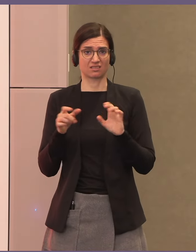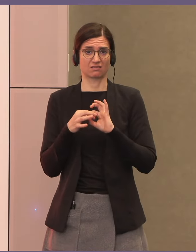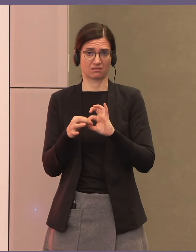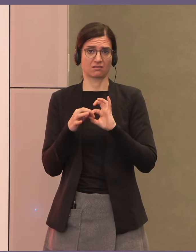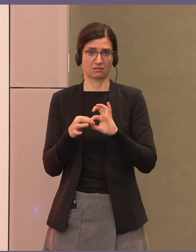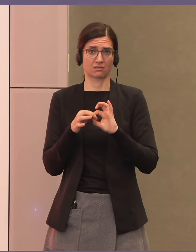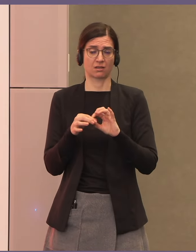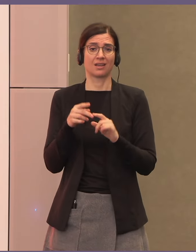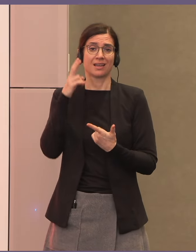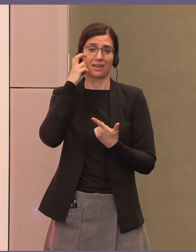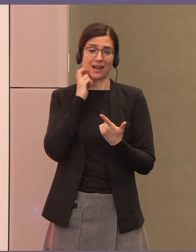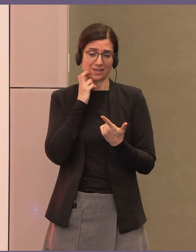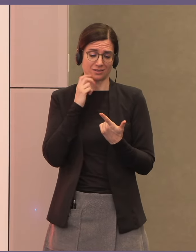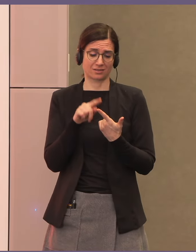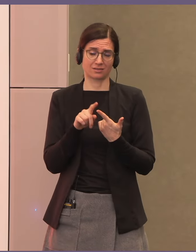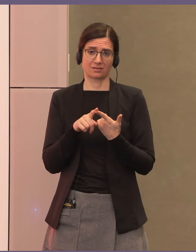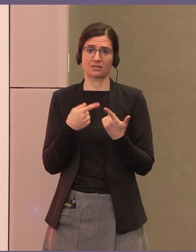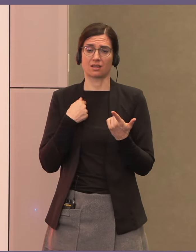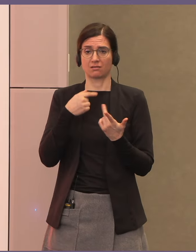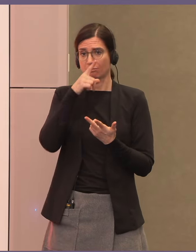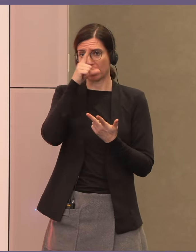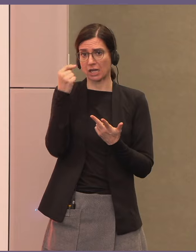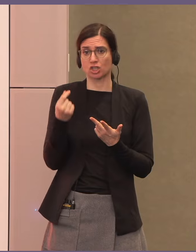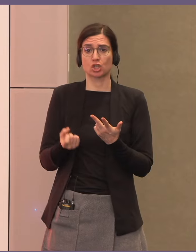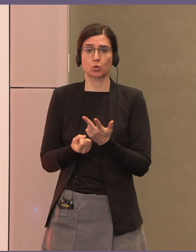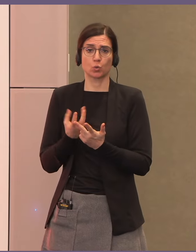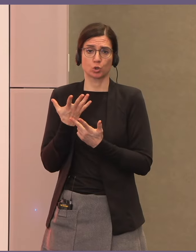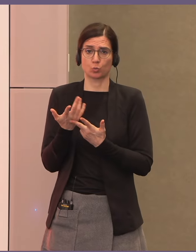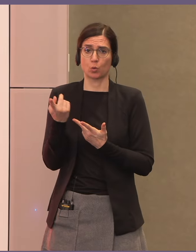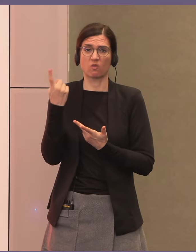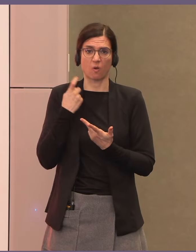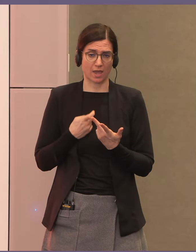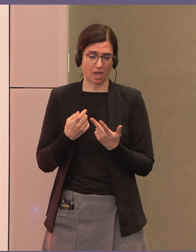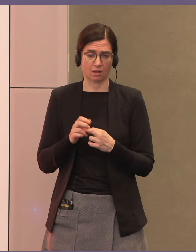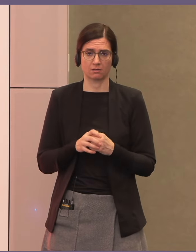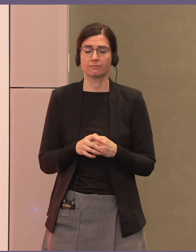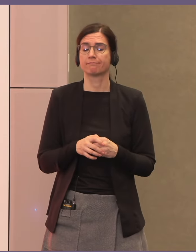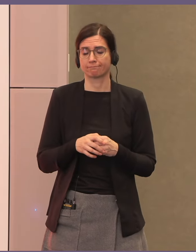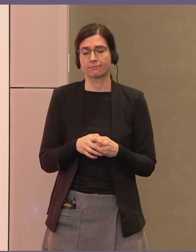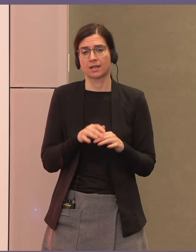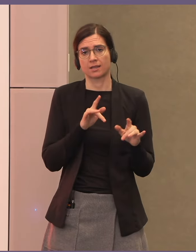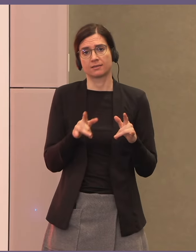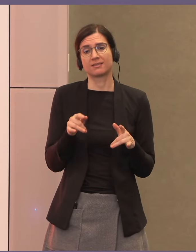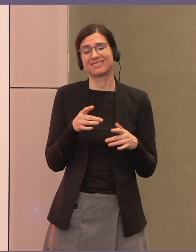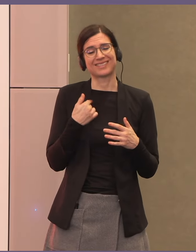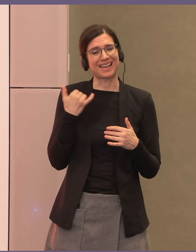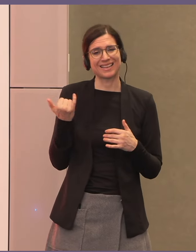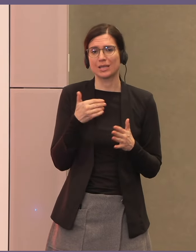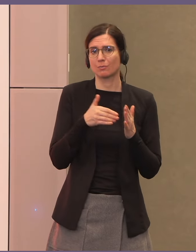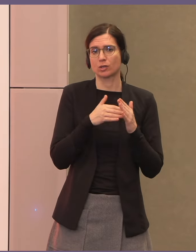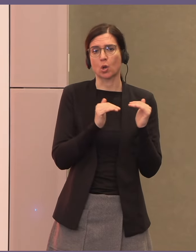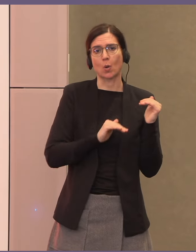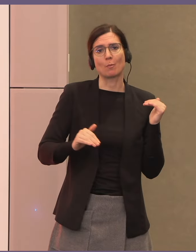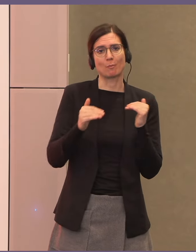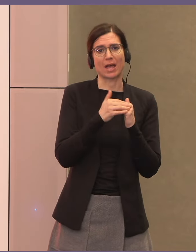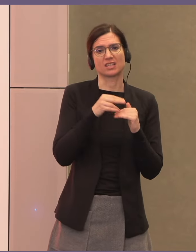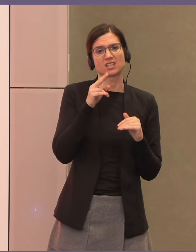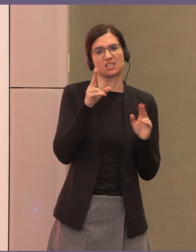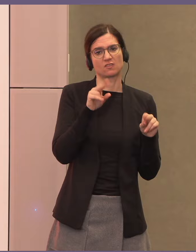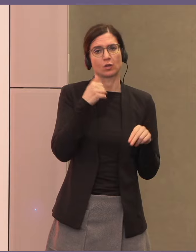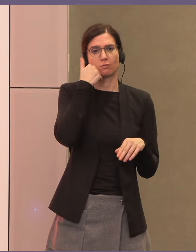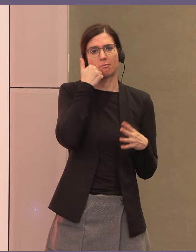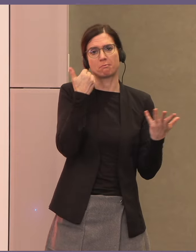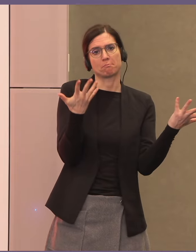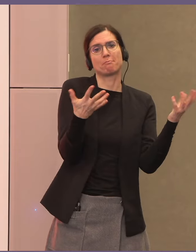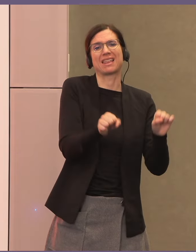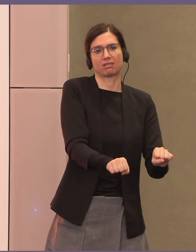Race- und Ethnie- spezifisch, bleibt eine tragende Säule des Patriarchats. Für